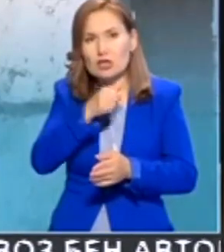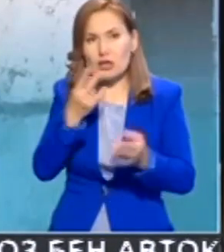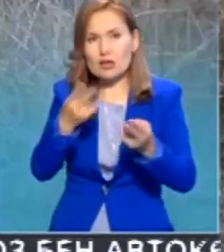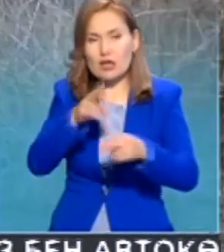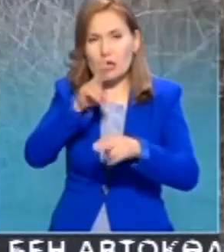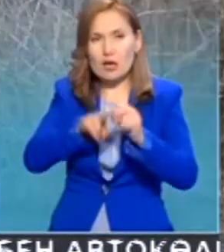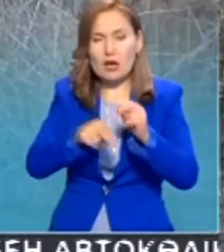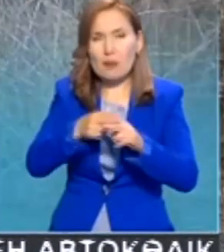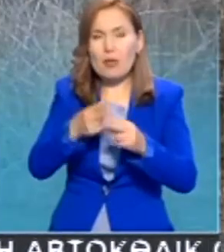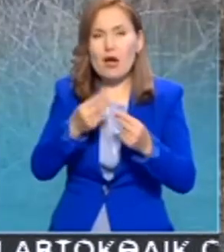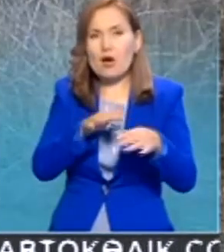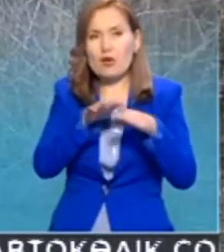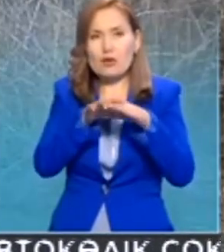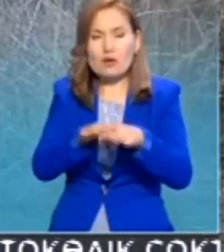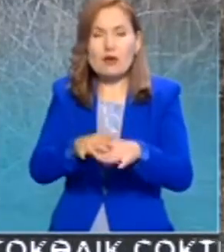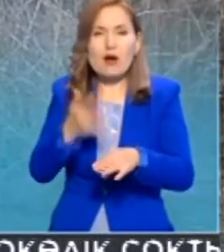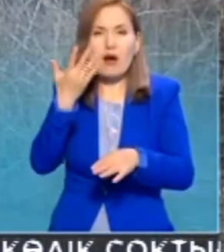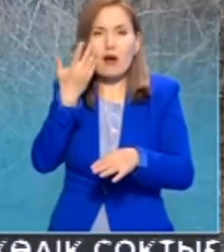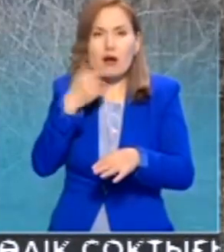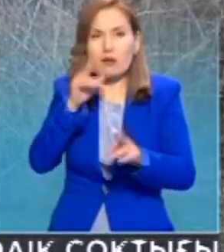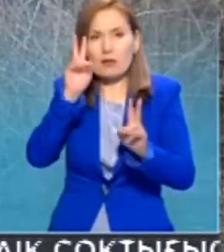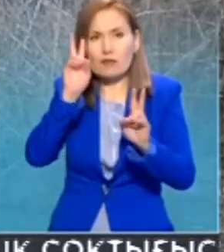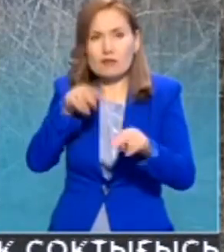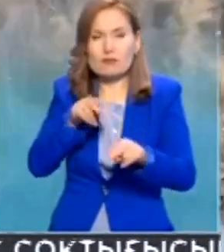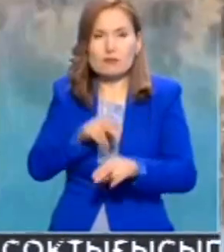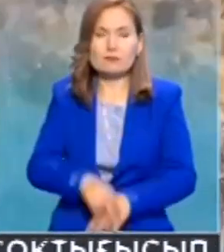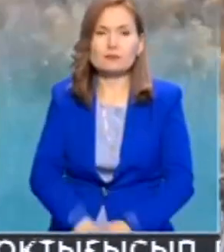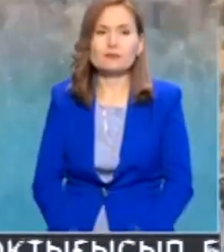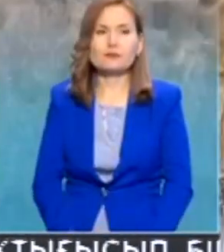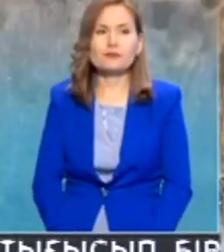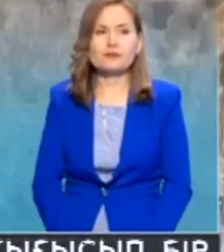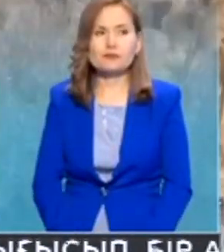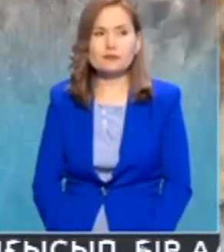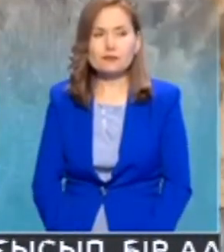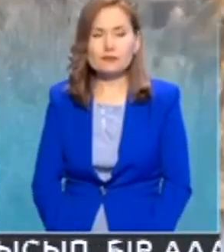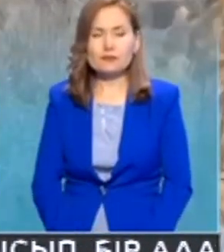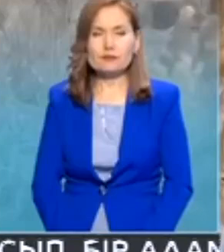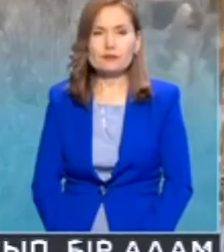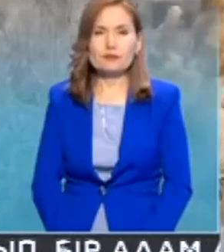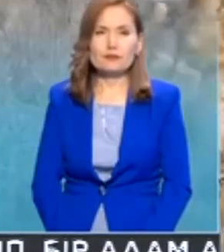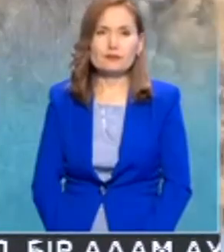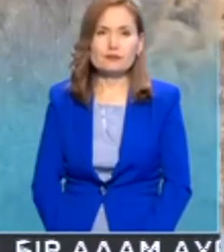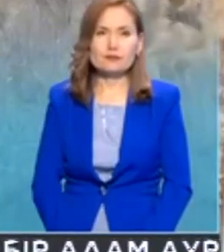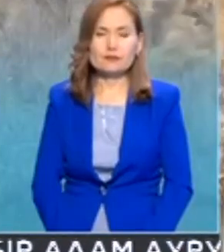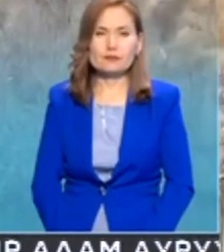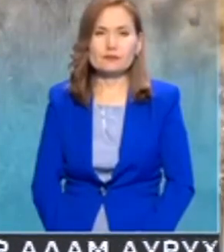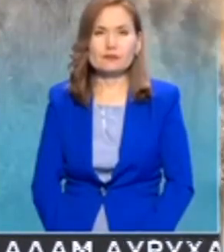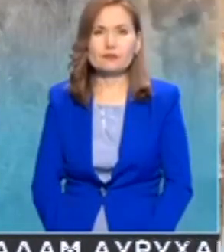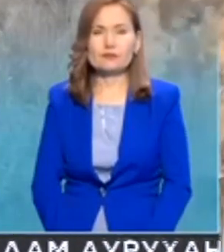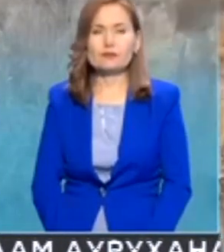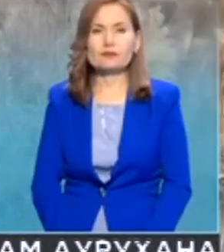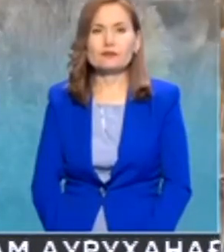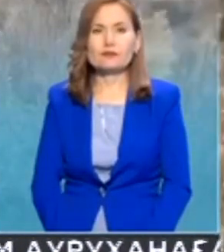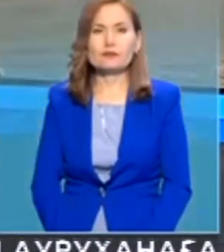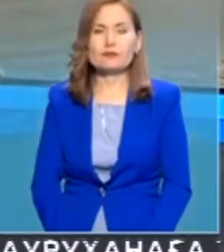қаражат бөліне ме жоқ па, тұрғындар мен экологтар соған алаңдаулы. Шығыс Қазақстаннан Олжас Керейхан, Нұржан Қалекенов, Ұлттық